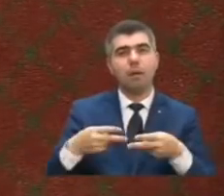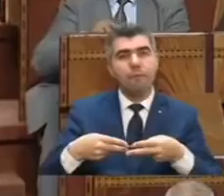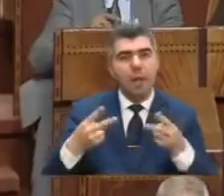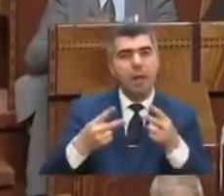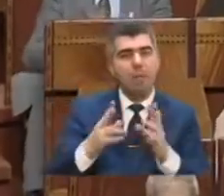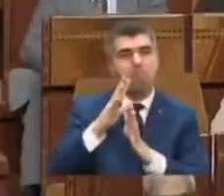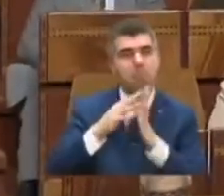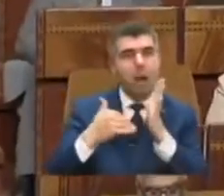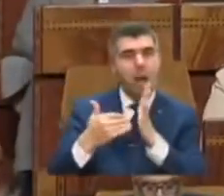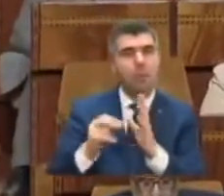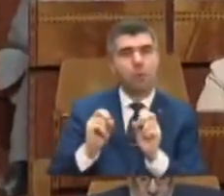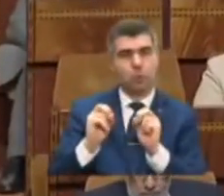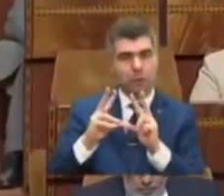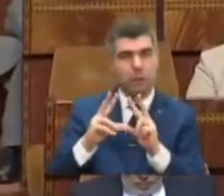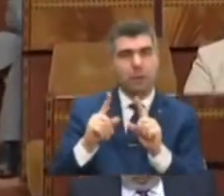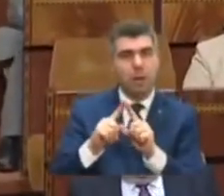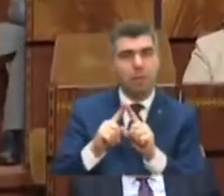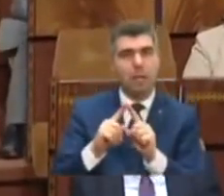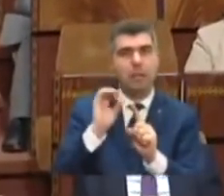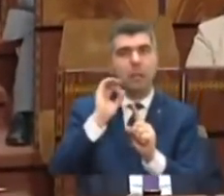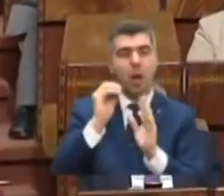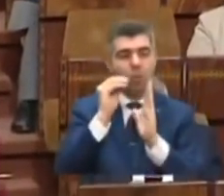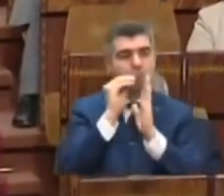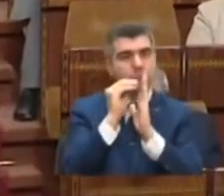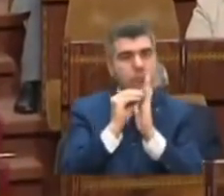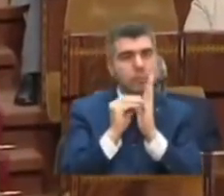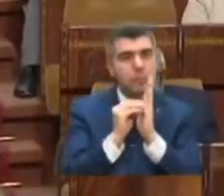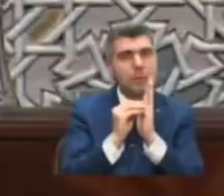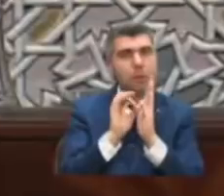فعليا وفعالا في بلوغ أهدافه على أرض الواقع؟